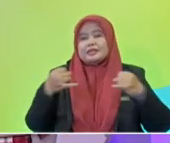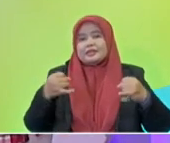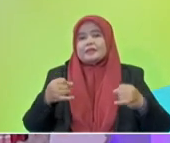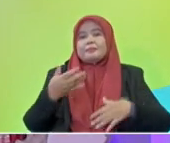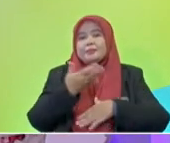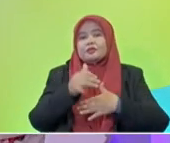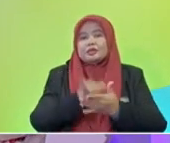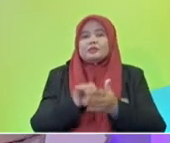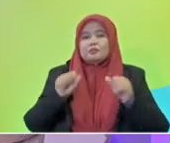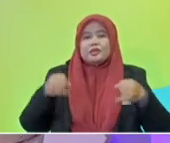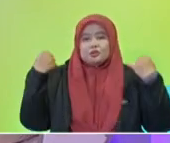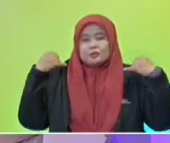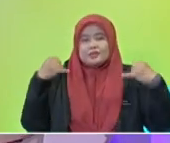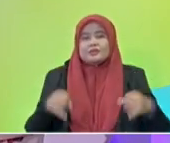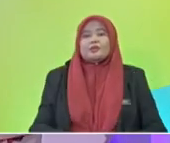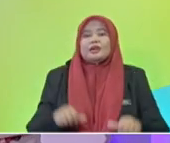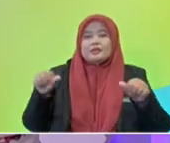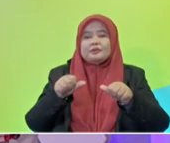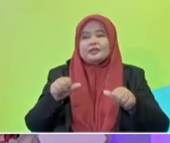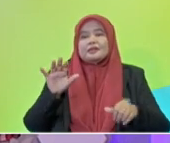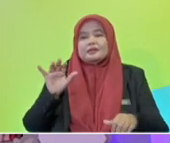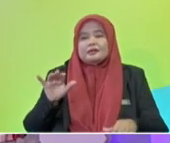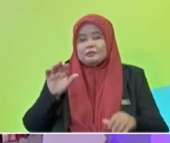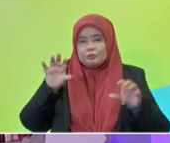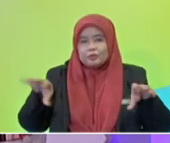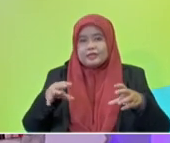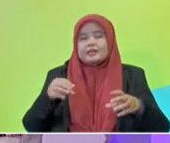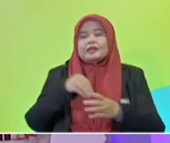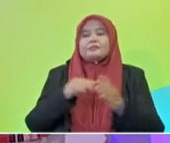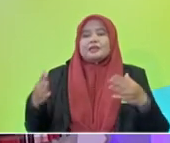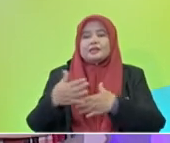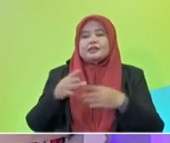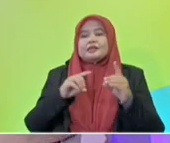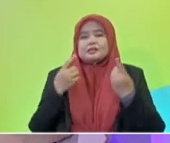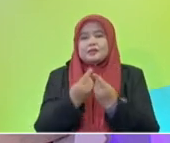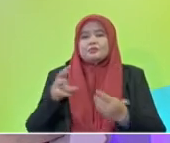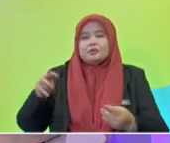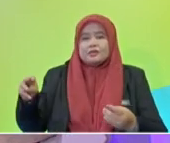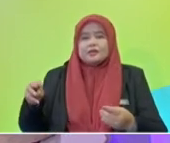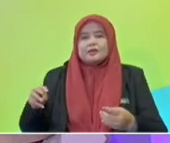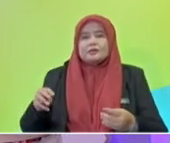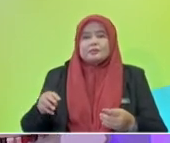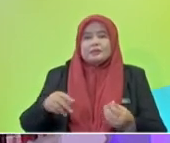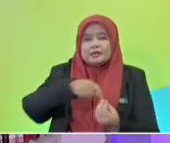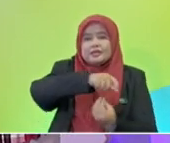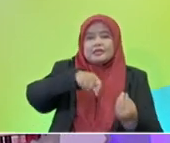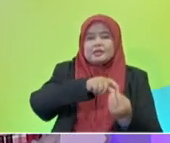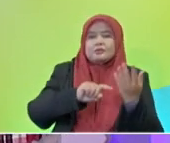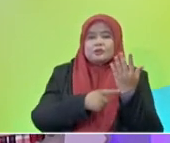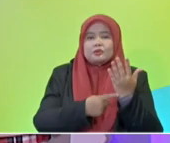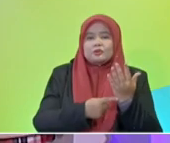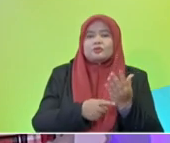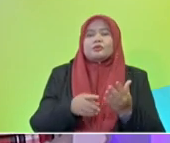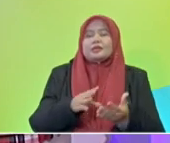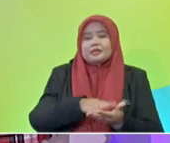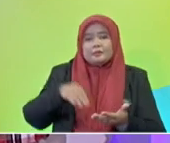ha itu adalah satu aktiviti yang kita boleh buat dalam bilik darjah dan murid dapat A mengitar semula mereka dapat mempelajari tentang